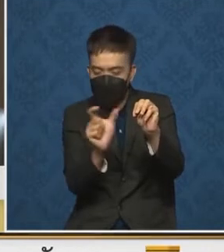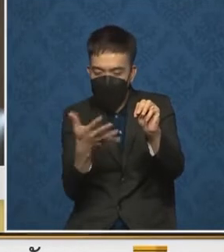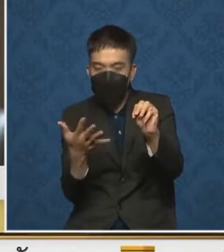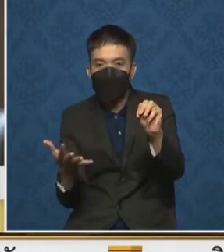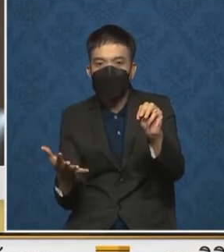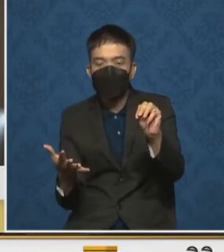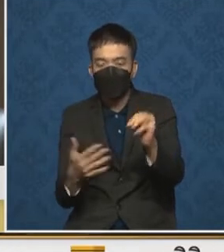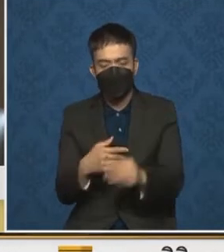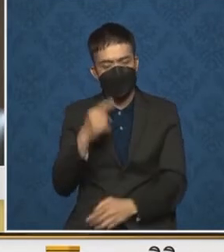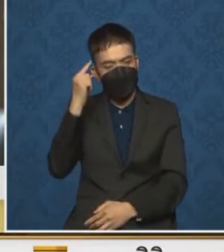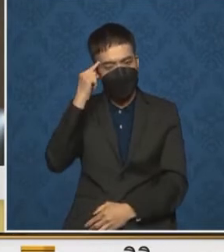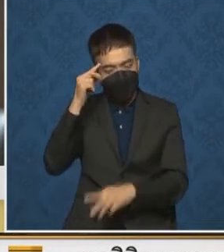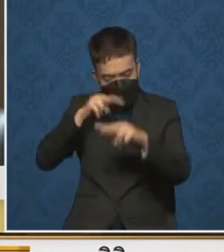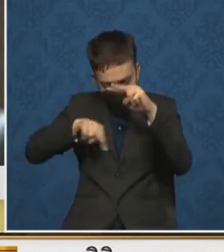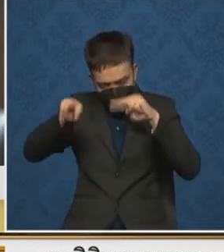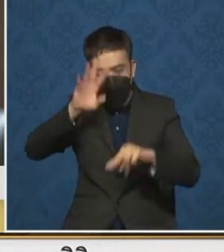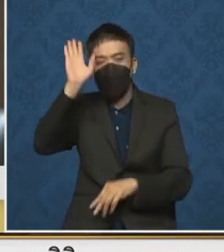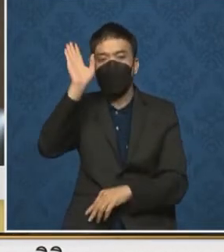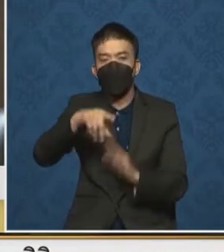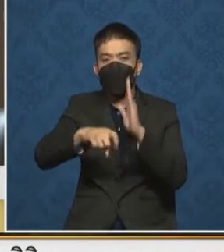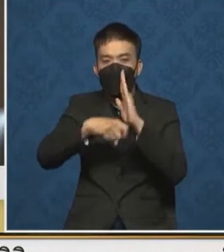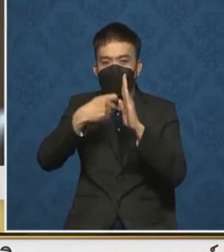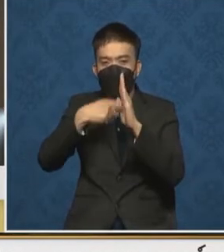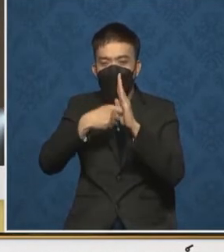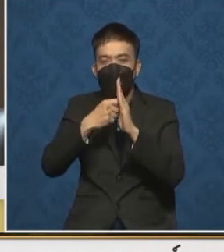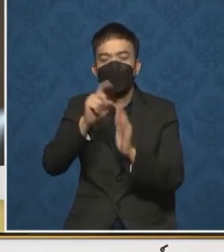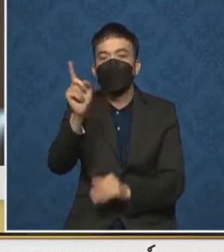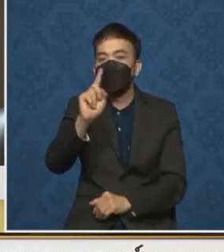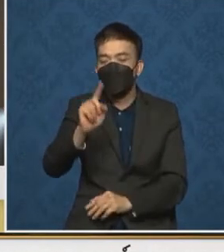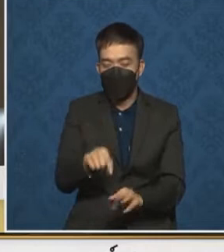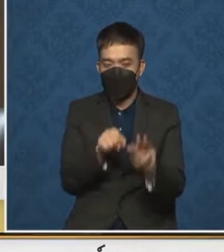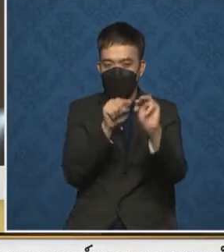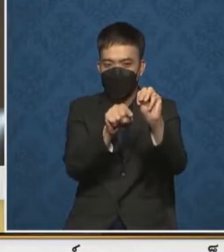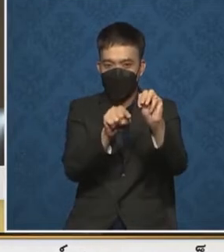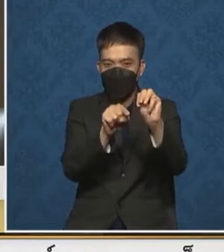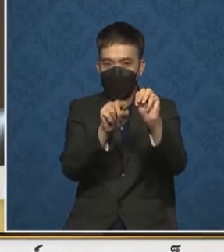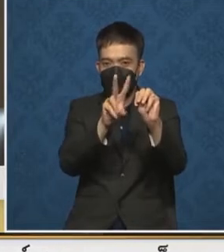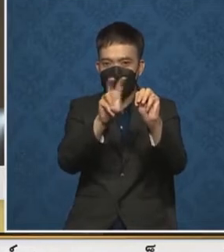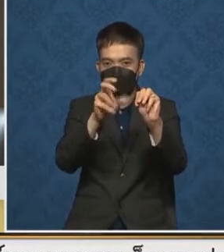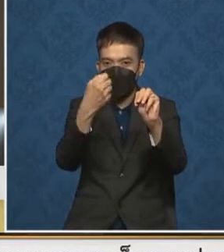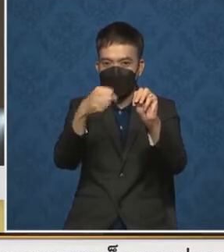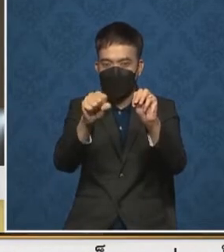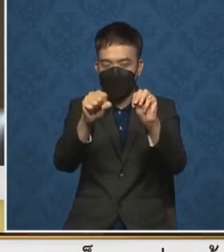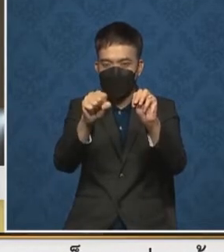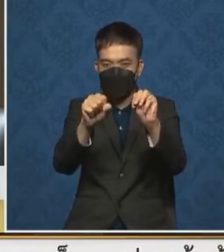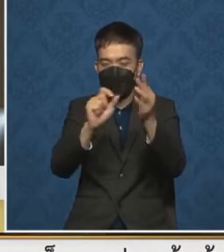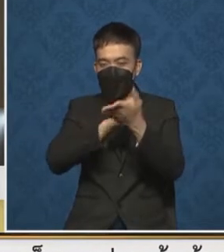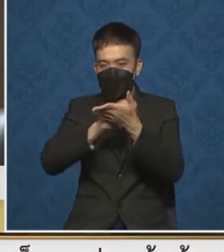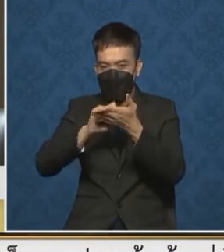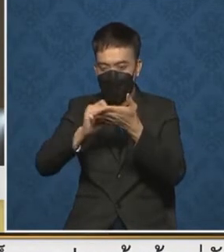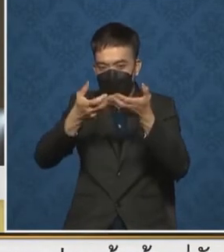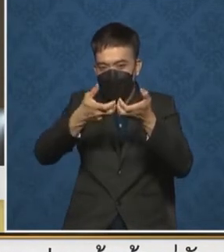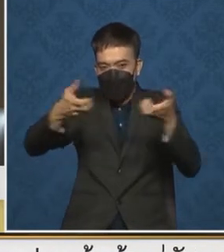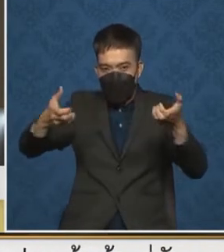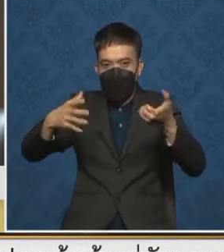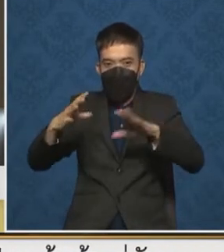เหตุที่ไม่ได้บัญาต warrant in มาตราศ 3เงองจากในมาตร 210เขาเขียนแยกอำนา